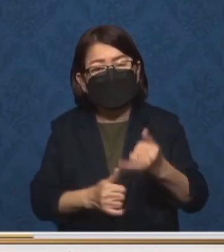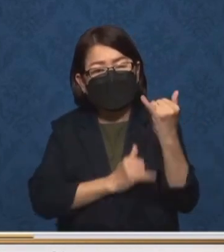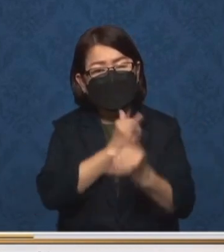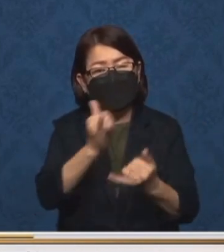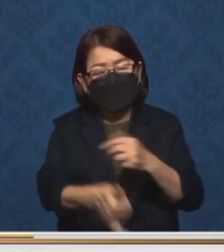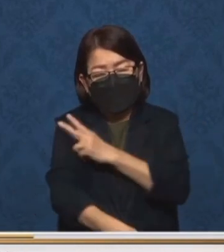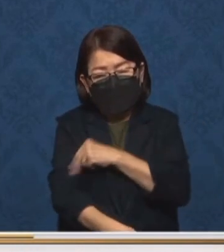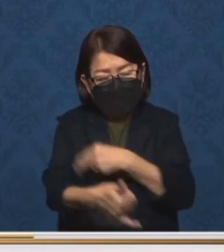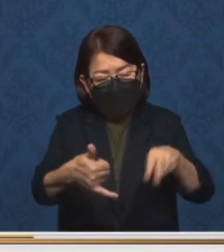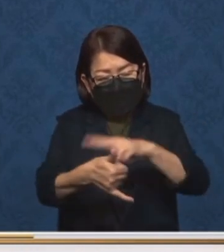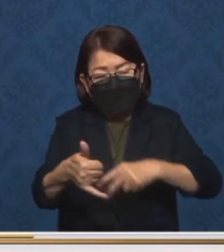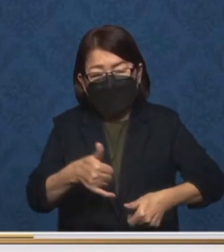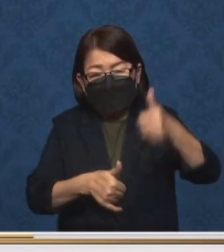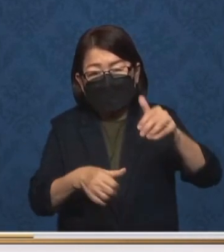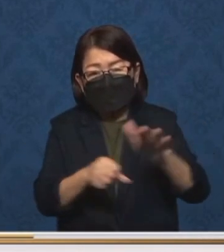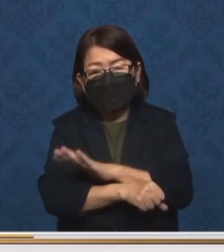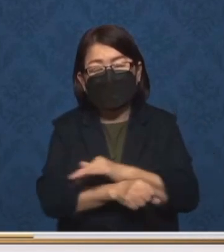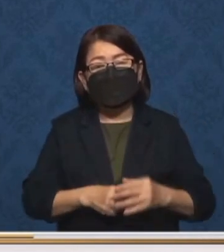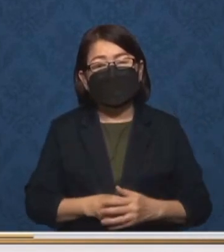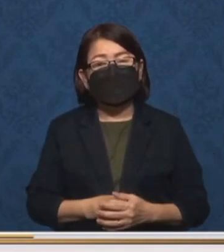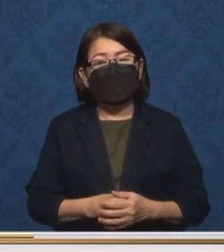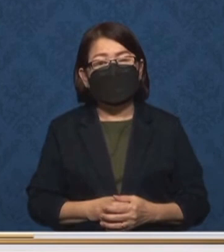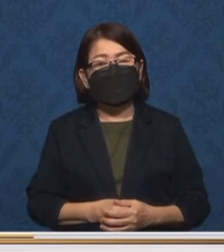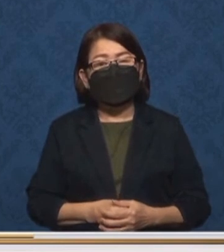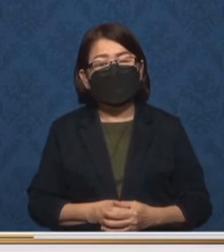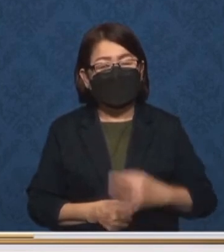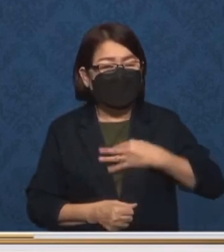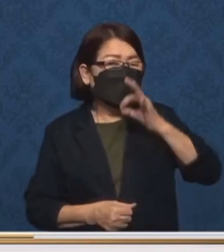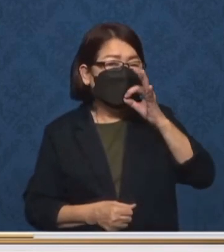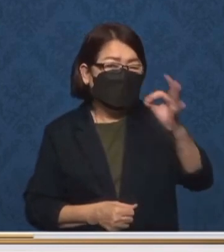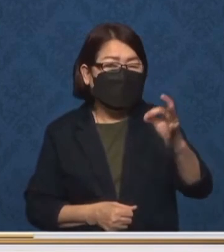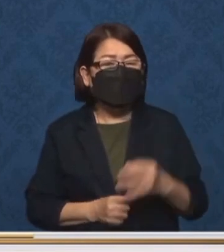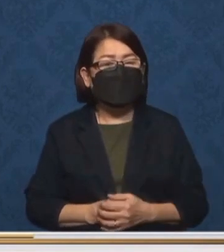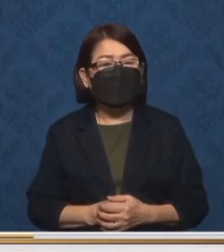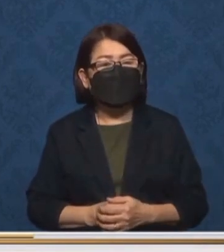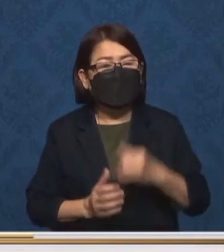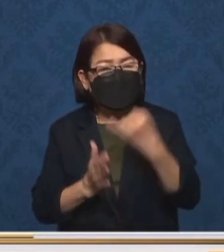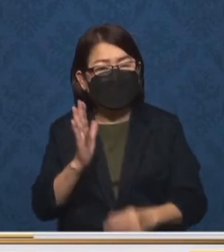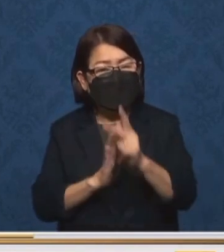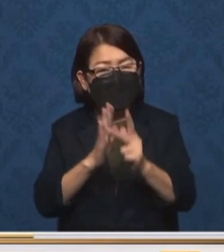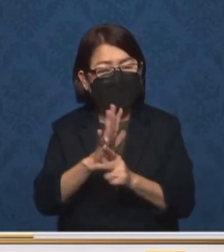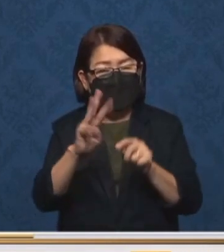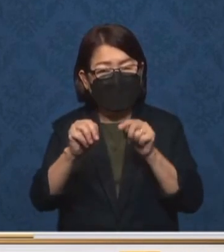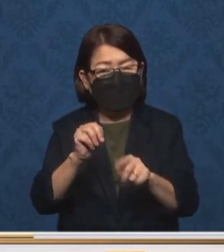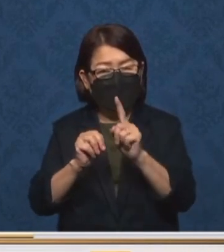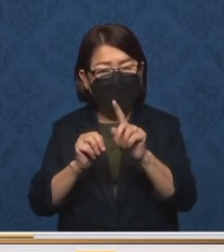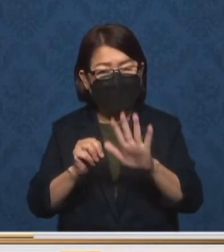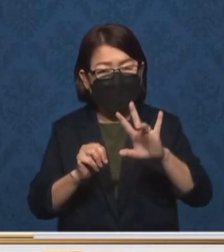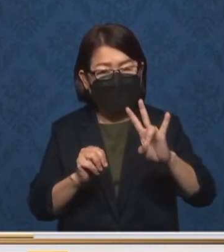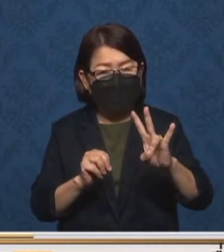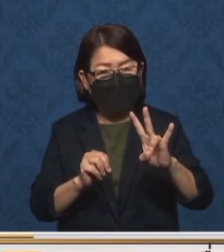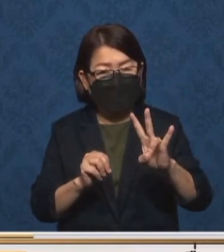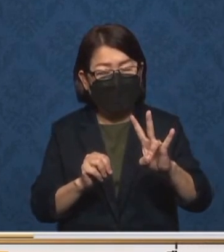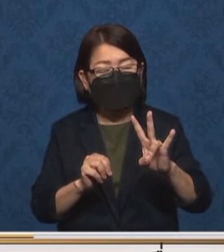ทมประสิทธิภาพอย่ทั่วถึงและขอฟองท่านตามมาตา 157 และเว้นการปฏิบติหน้าที่